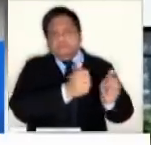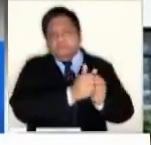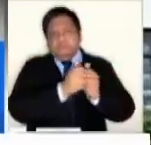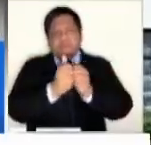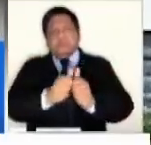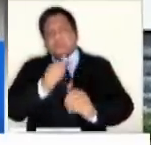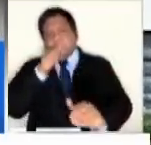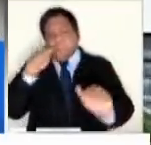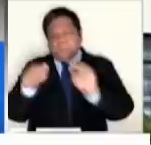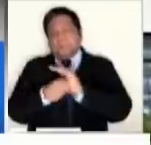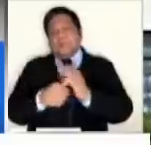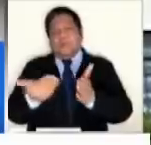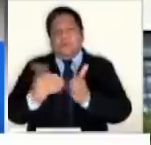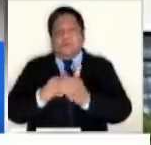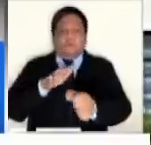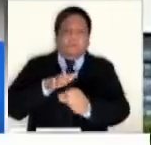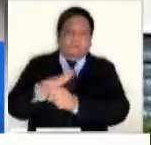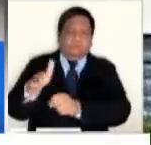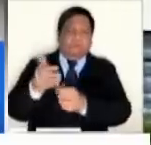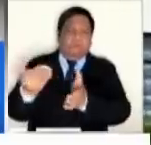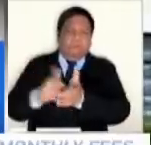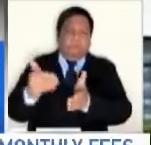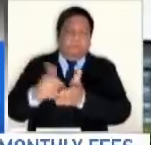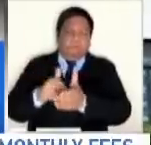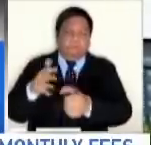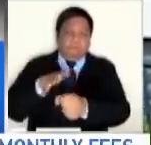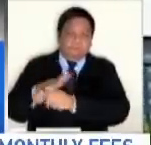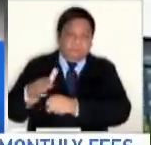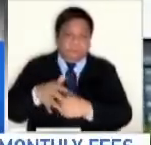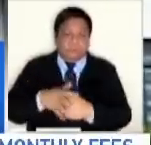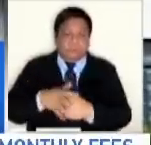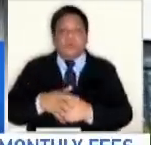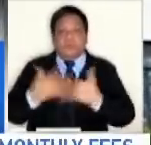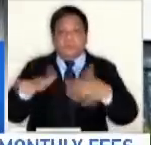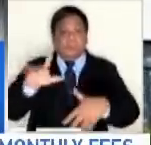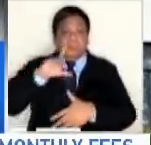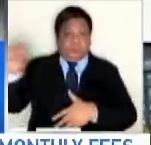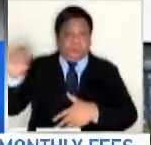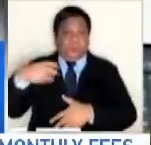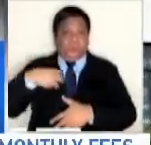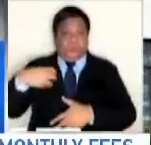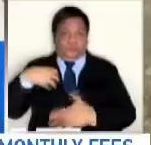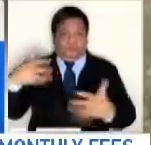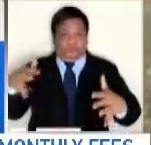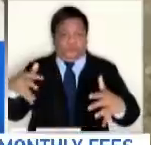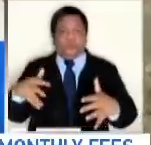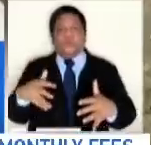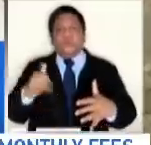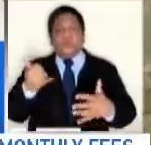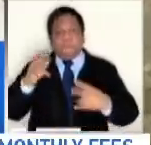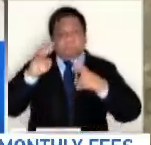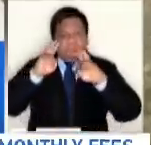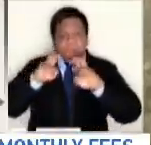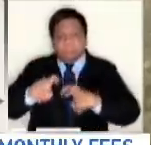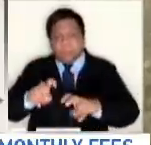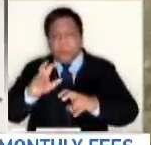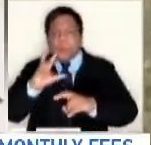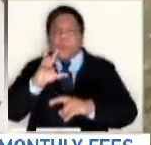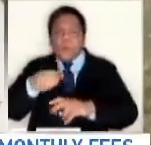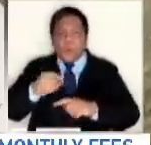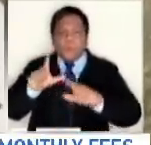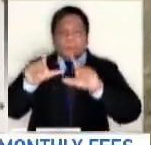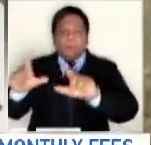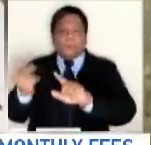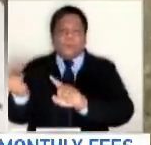na pinagsamantalahan. Nai-report na sa pulis ang nangyari. Inaalam na ang pagkakakilanlan ng mga